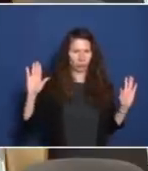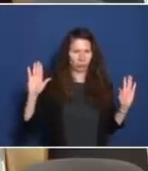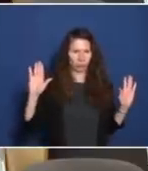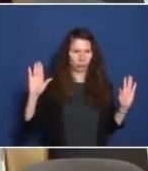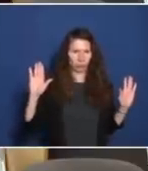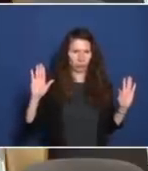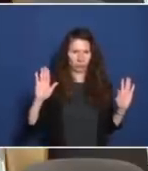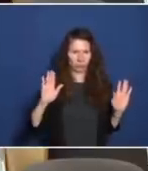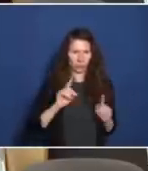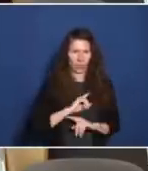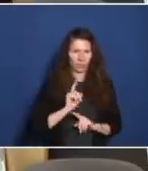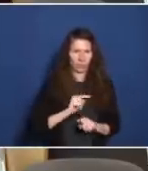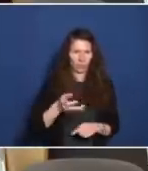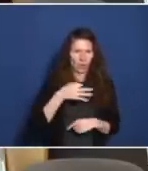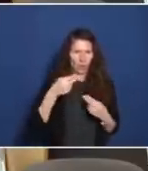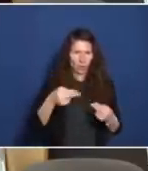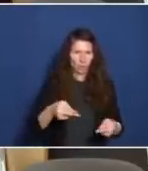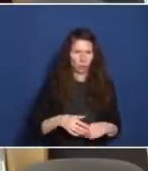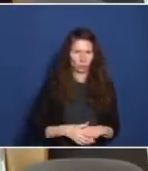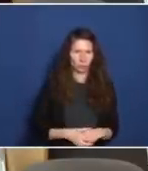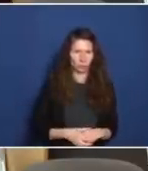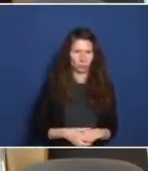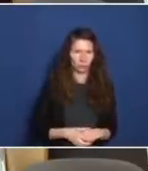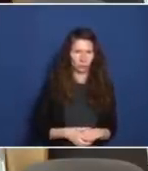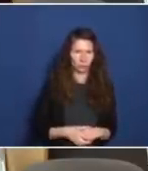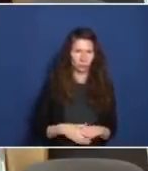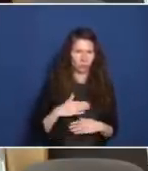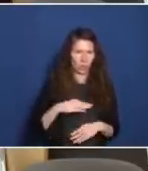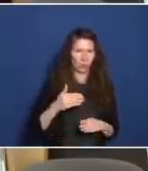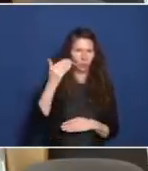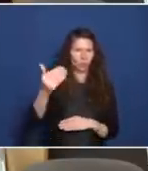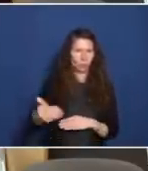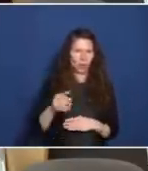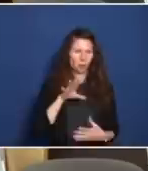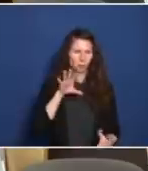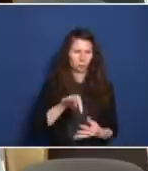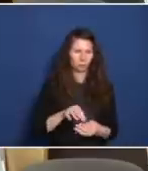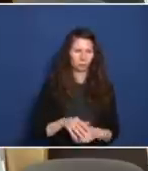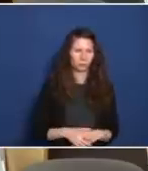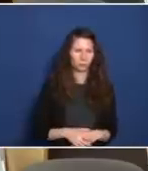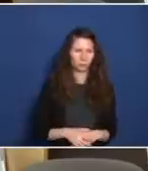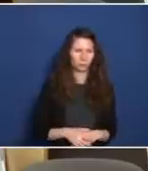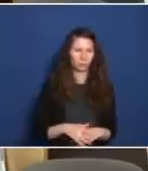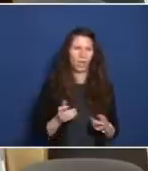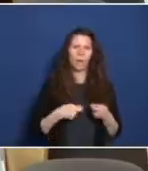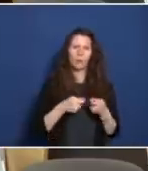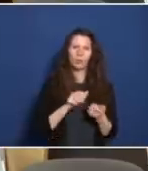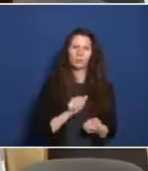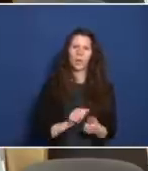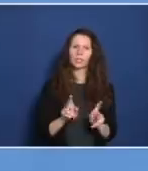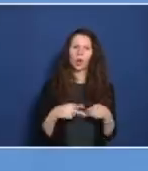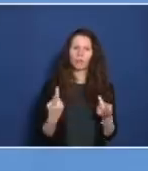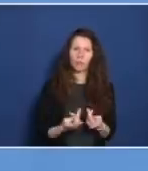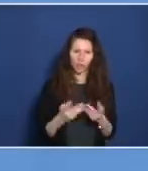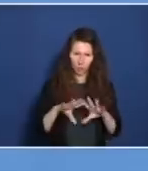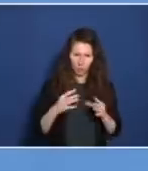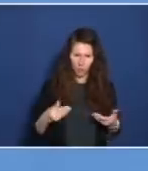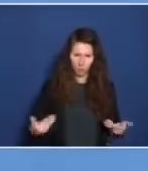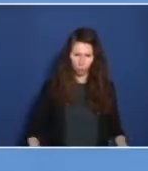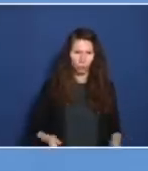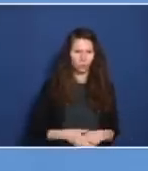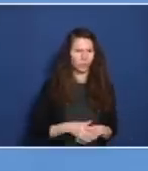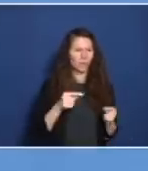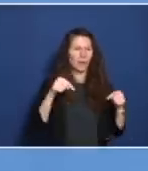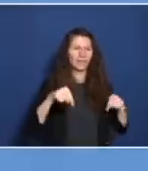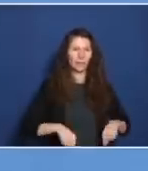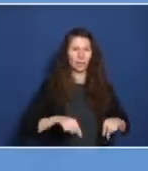hier nicht dazu, um Fragen zu beantworten. Das können wir gerne nachher klären. Na, es geht ja um die Bundespressekonferenz als solches. Genau, aber die